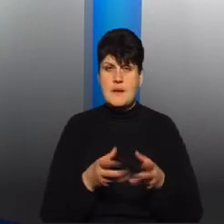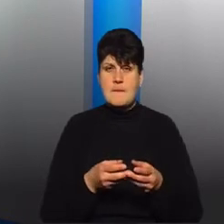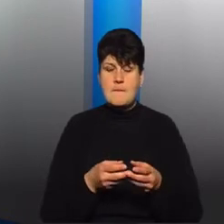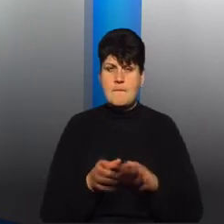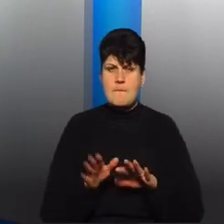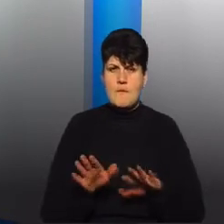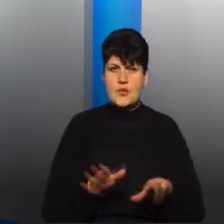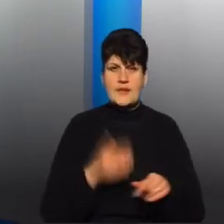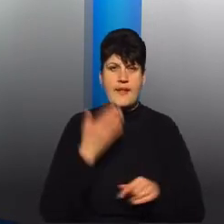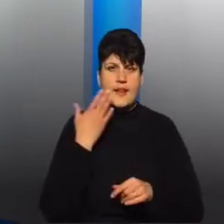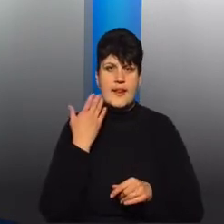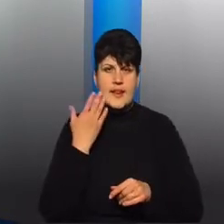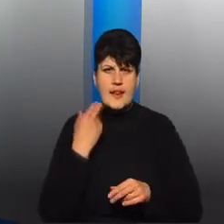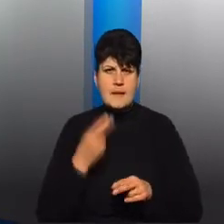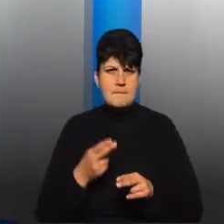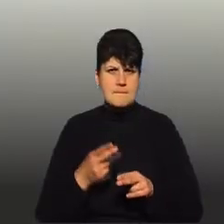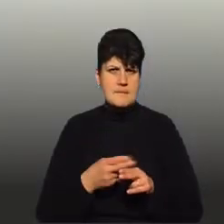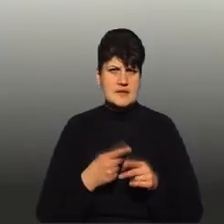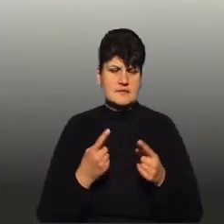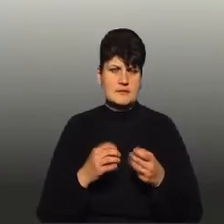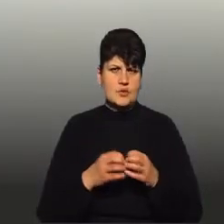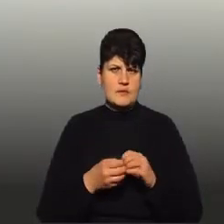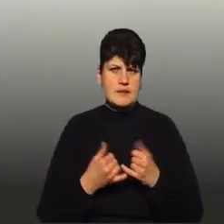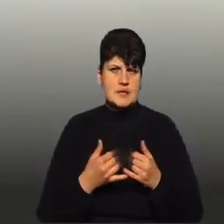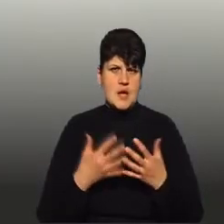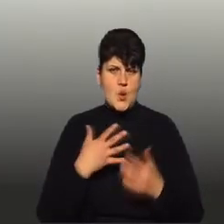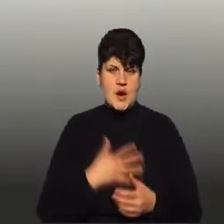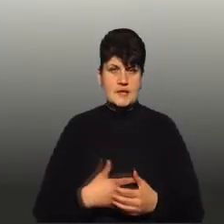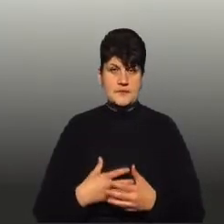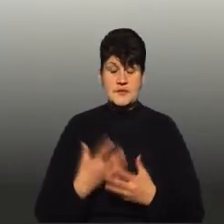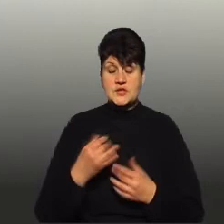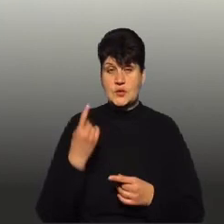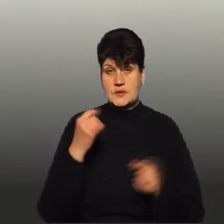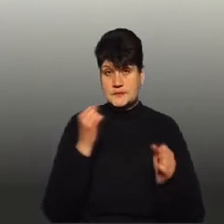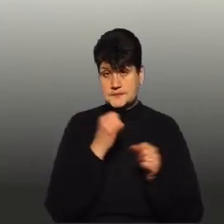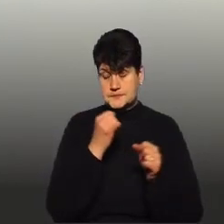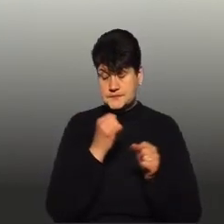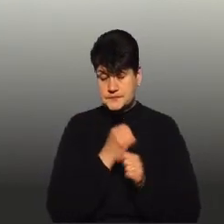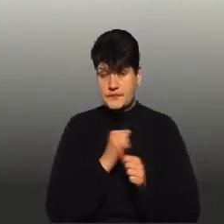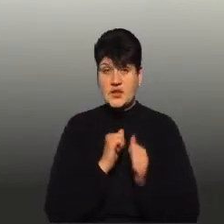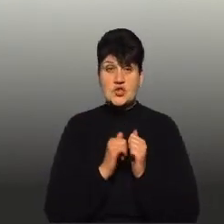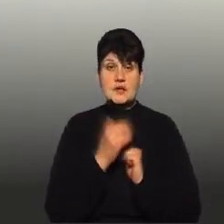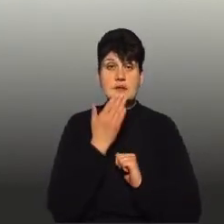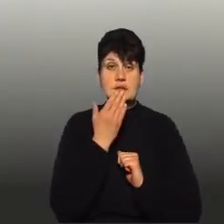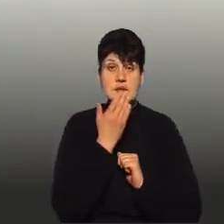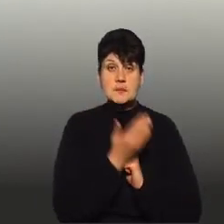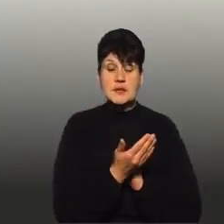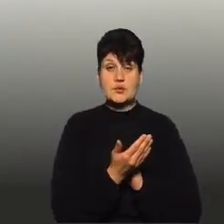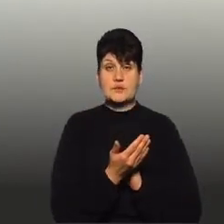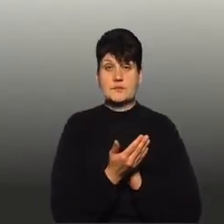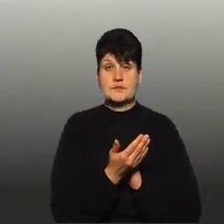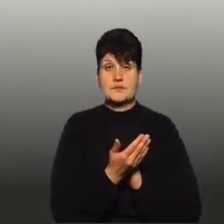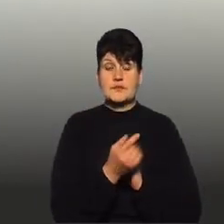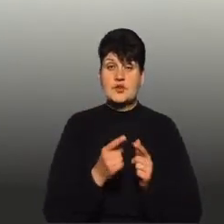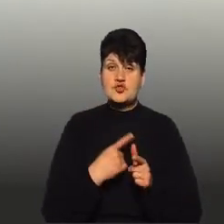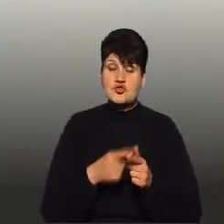без надзвичайних проблем для організму. Ще один такий міф, досить часто його запитують наших спікерів, чи впливає